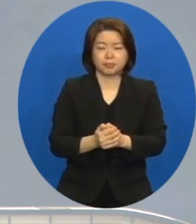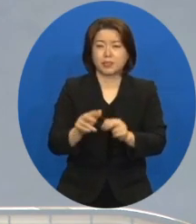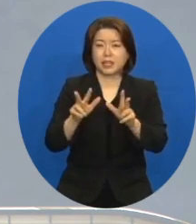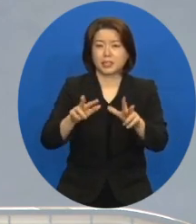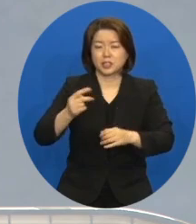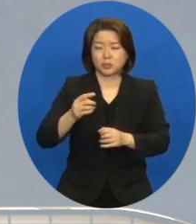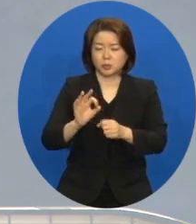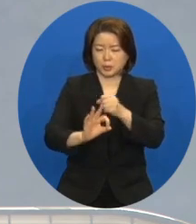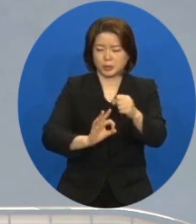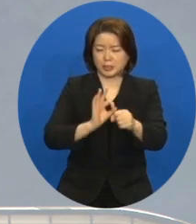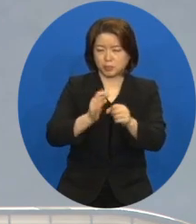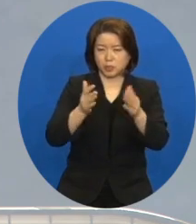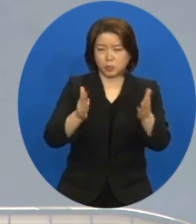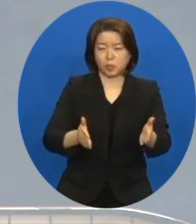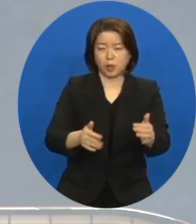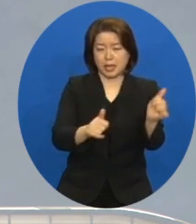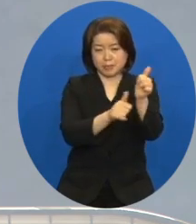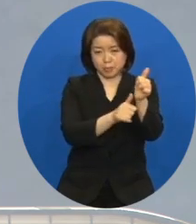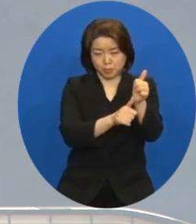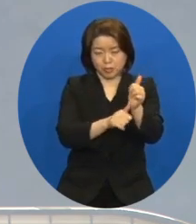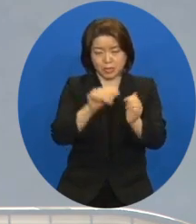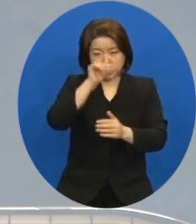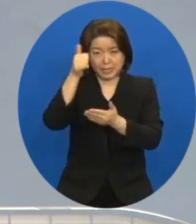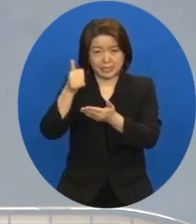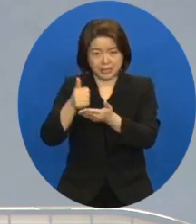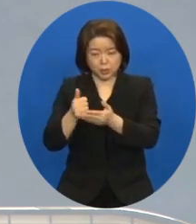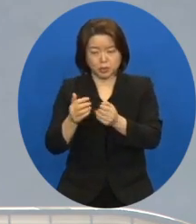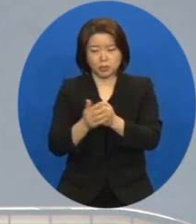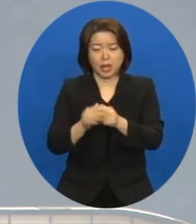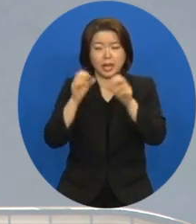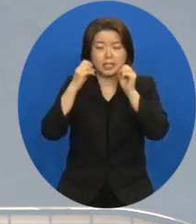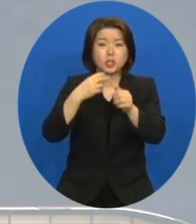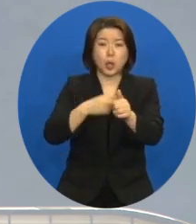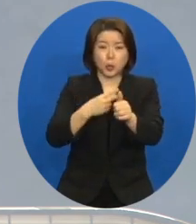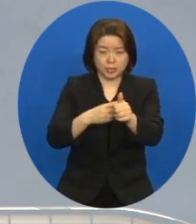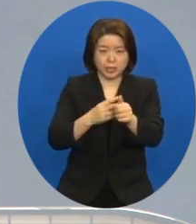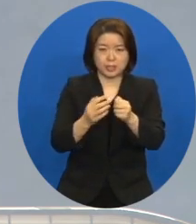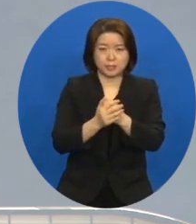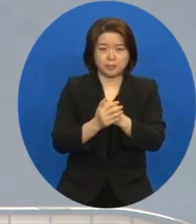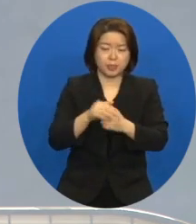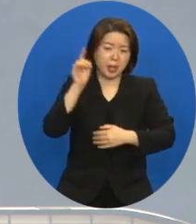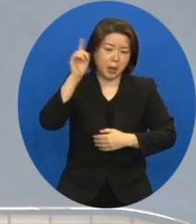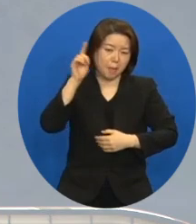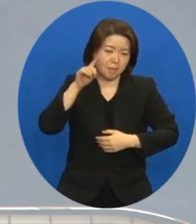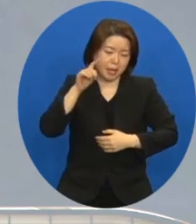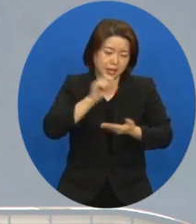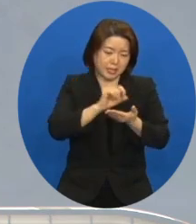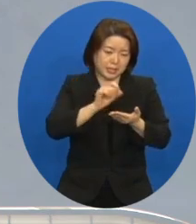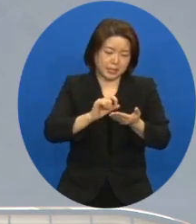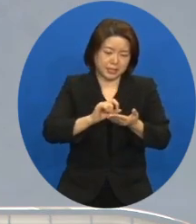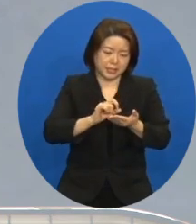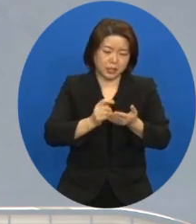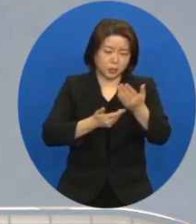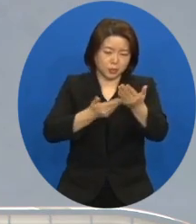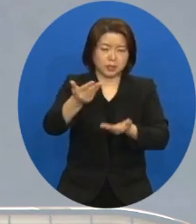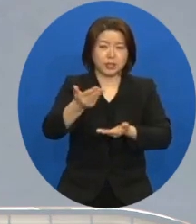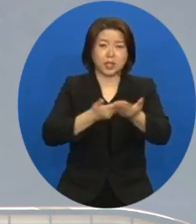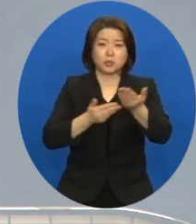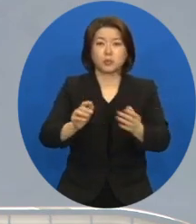지금도 10년째 우리 부목사님과 장로님들과 또 선교사님들과 매일 일기를 쓰고 나누고